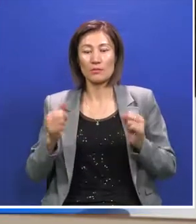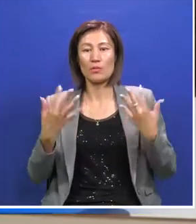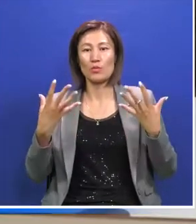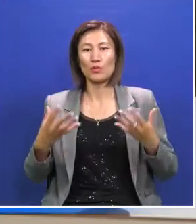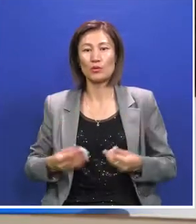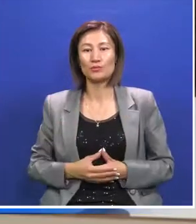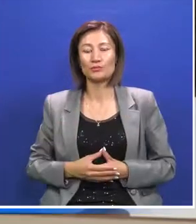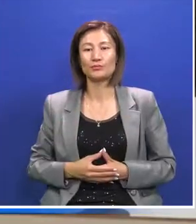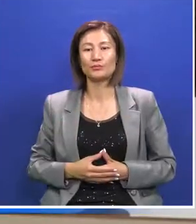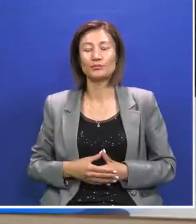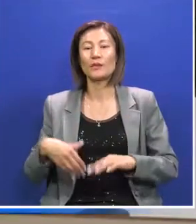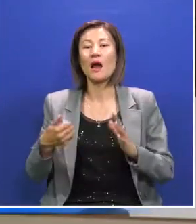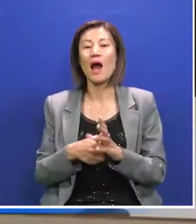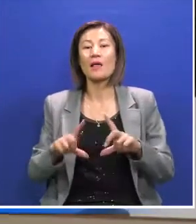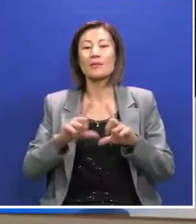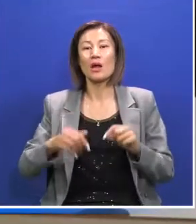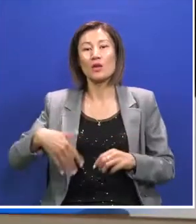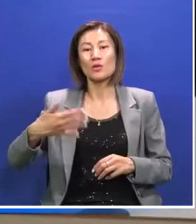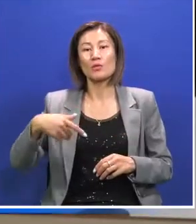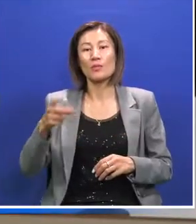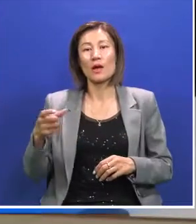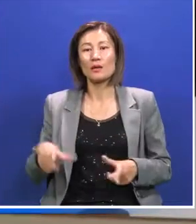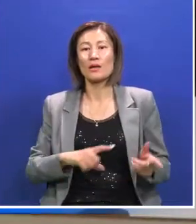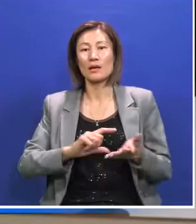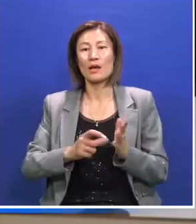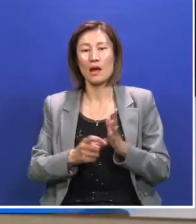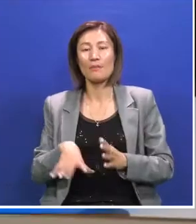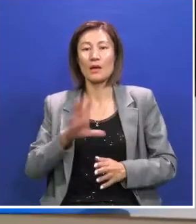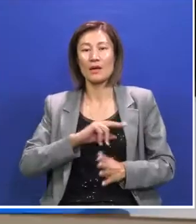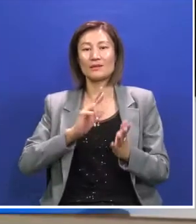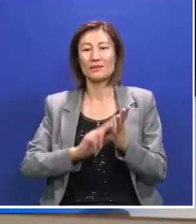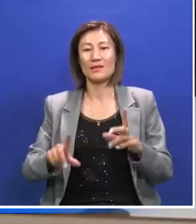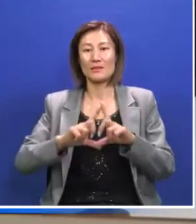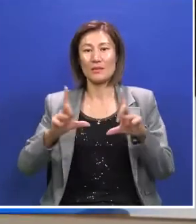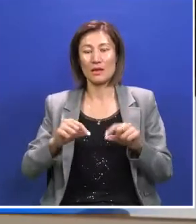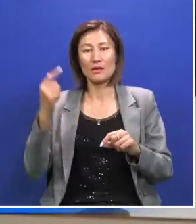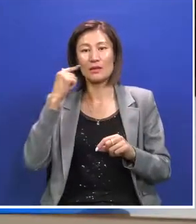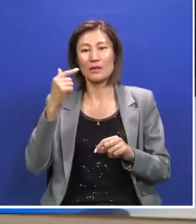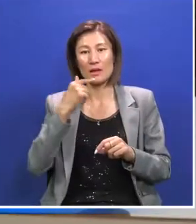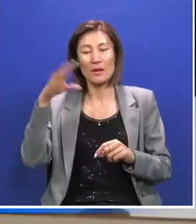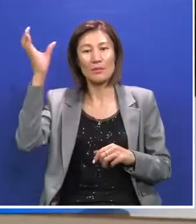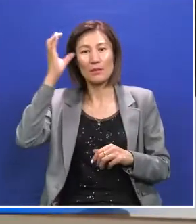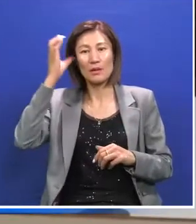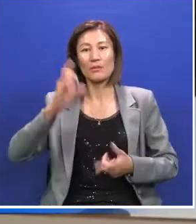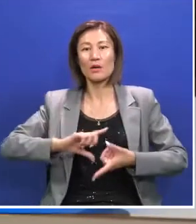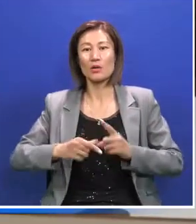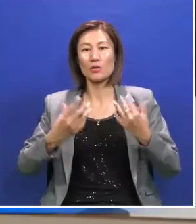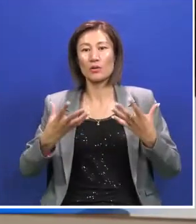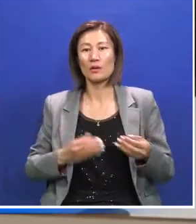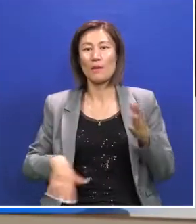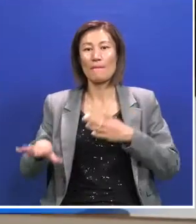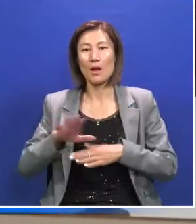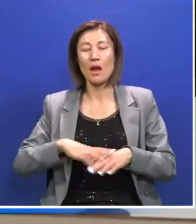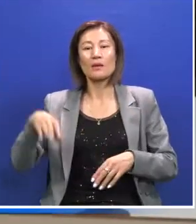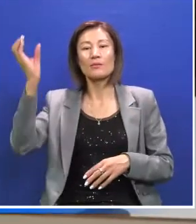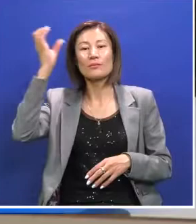күні 6 мектепте 55 арнайы сынып ашылып, 80 мектеп инклюзивті білім беру жүйесіне көшті. Яғни барлық білім